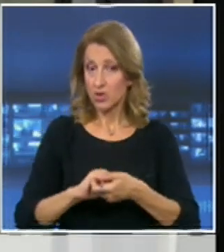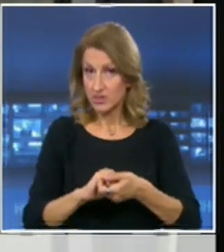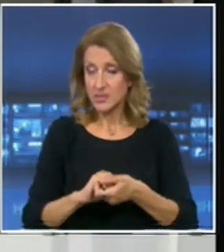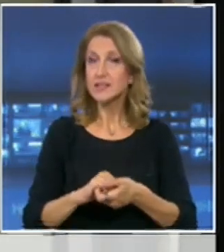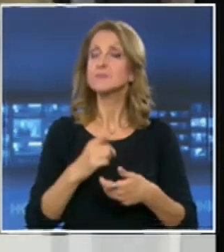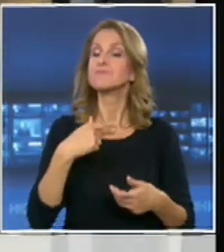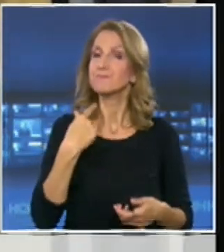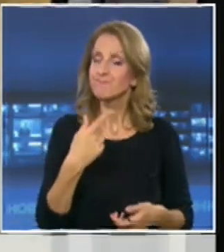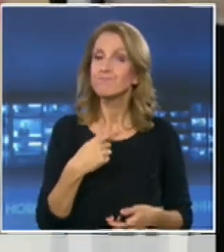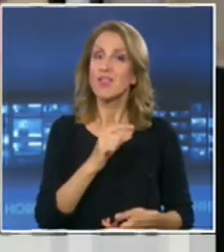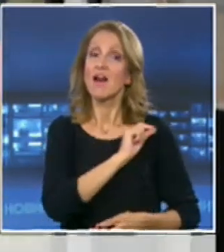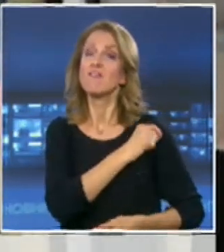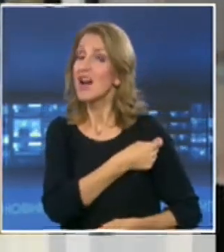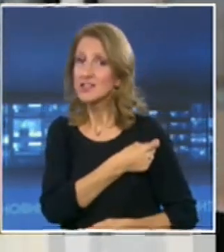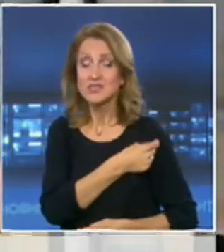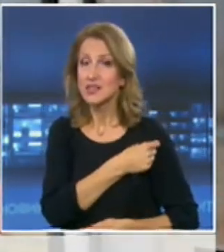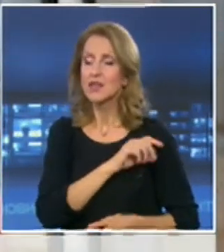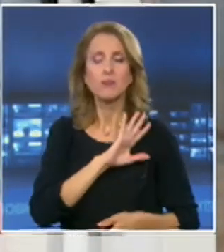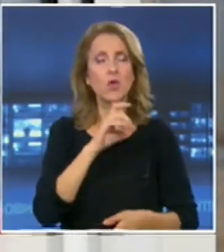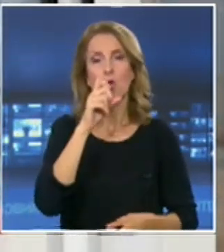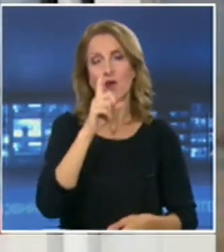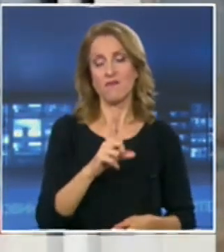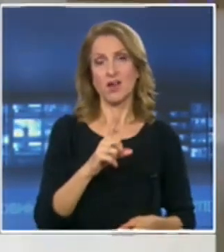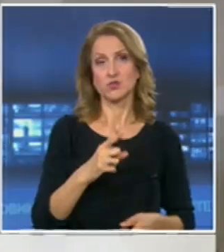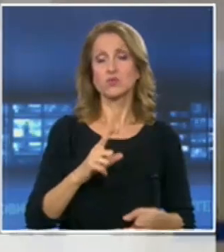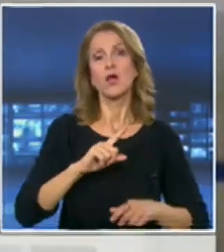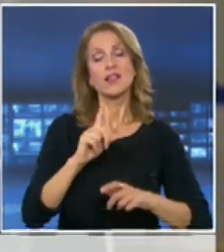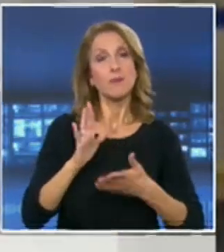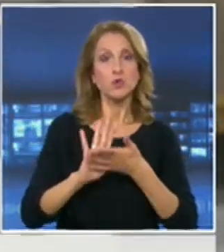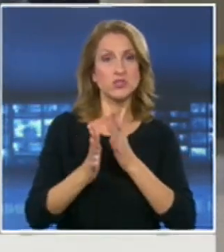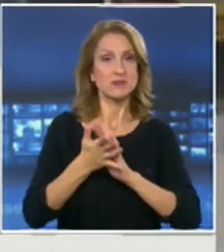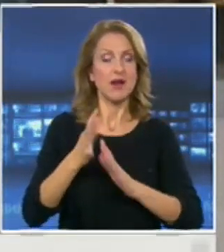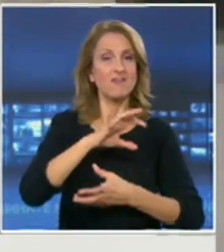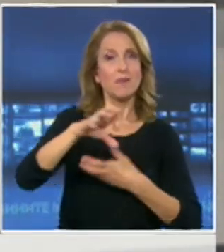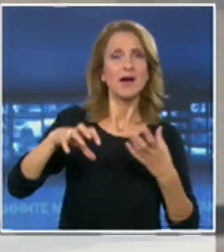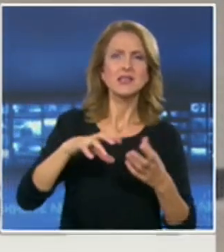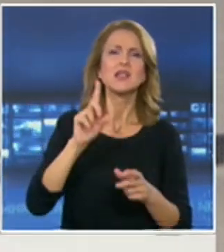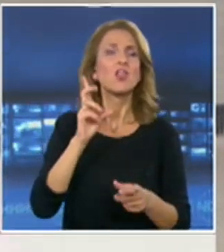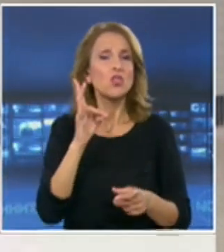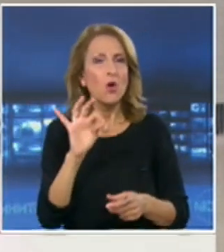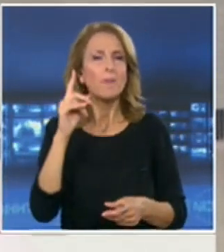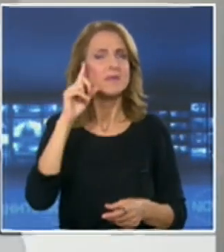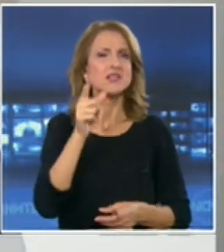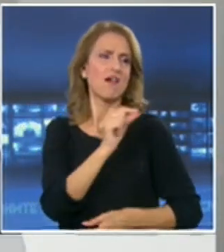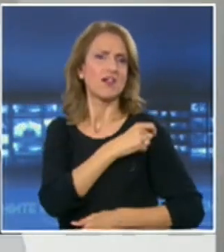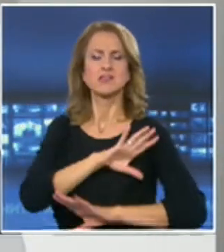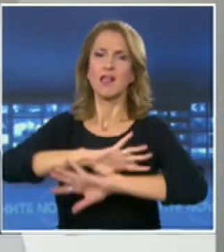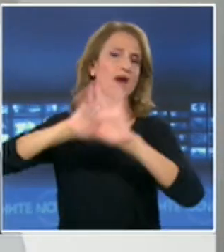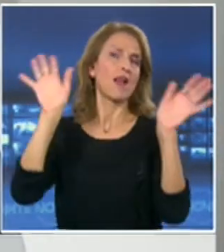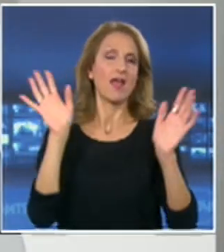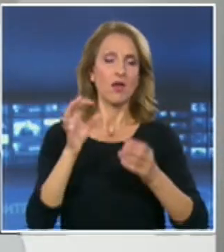подчерта, че ваксините са много важна част от справянето с кризата, но на тях не трябва да се гледа като на магическо решение.